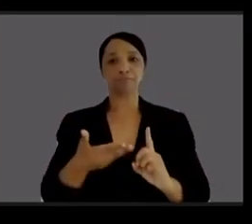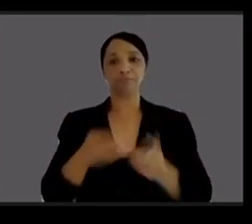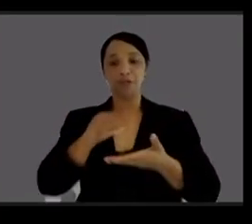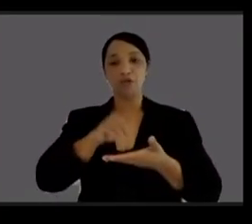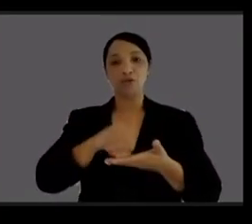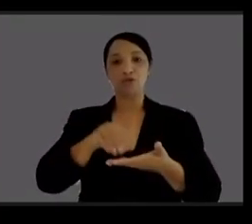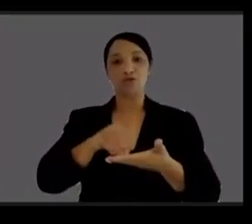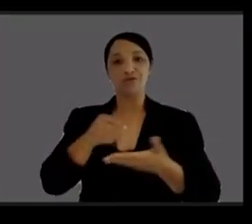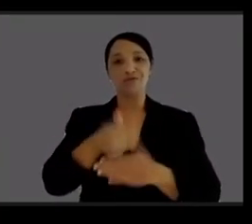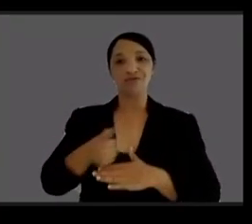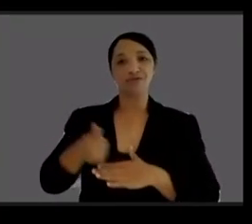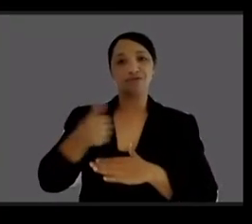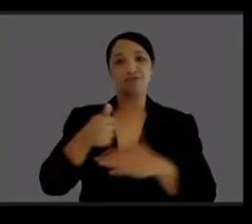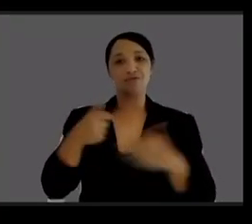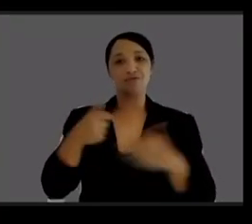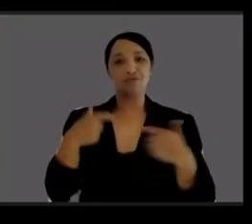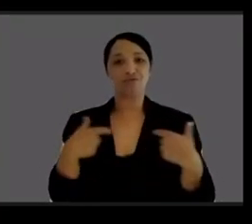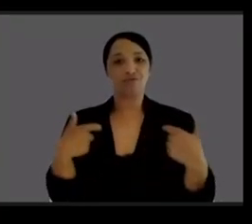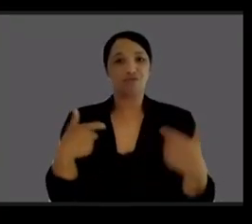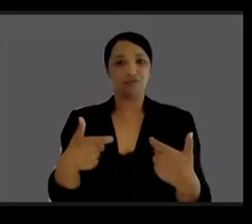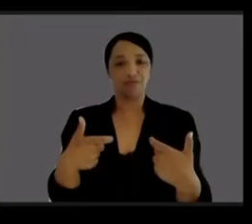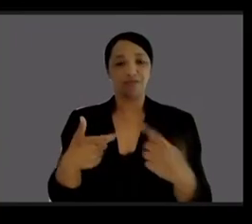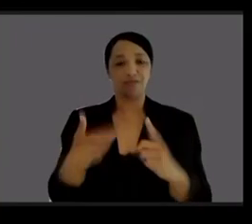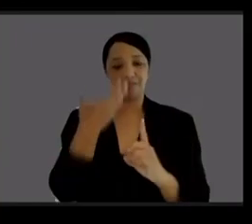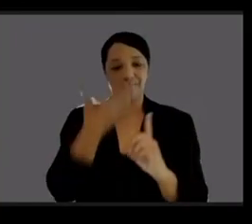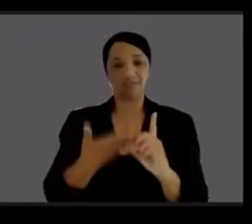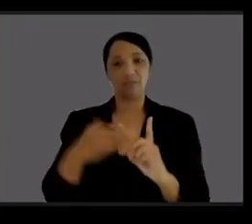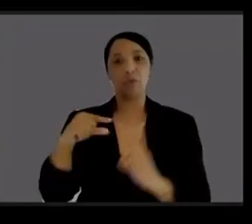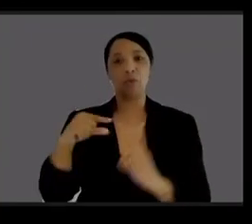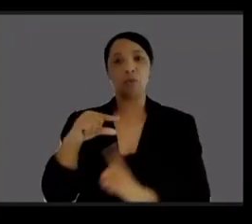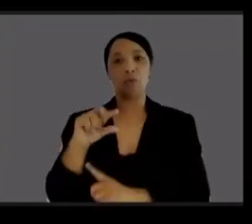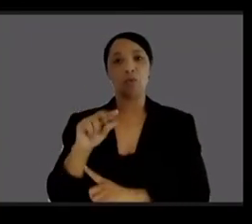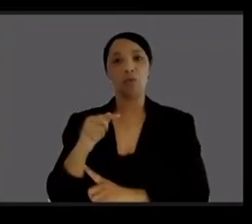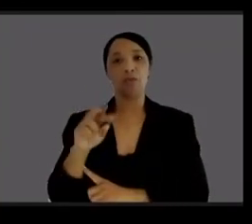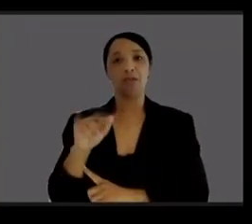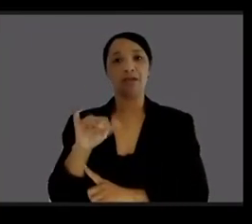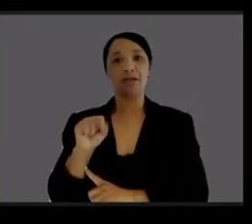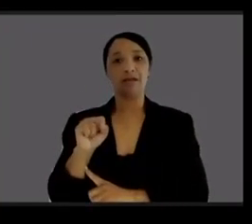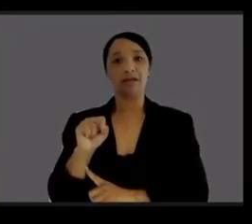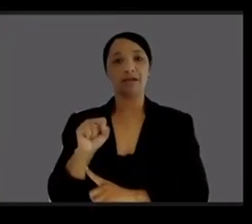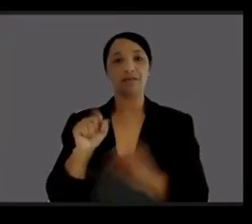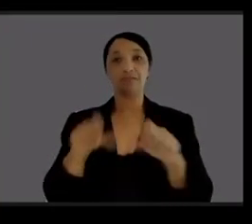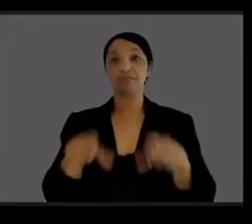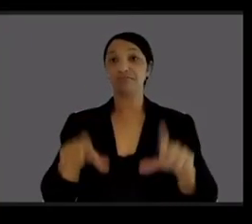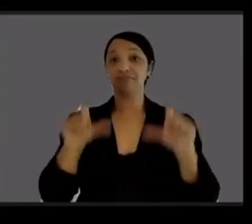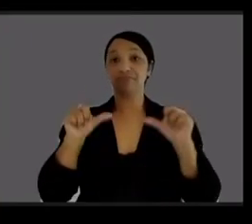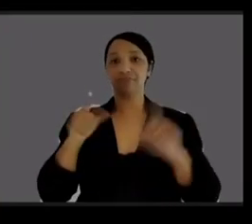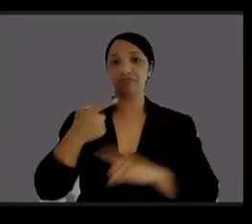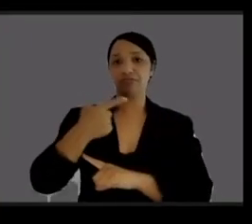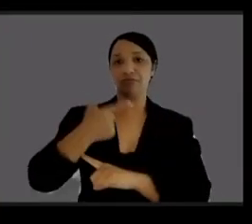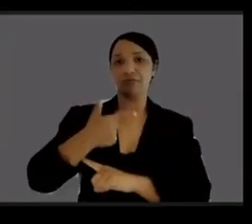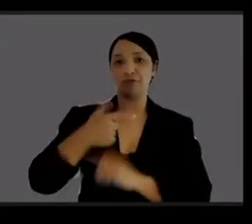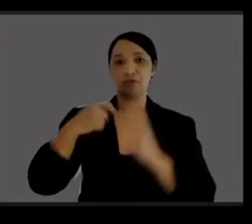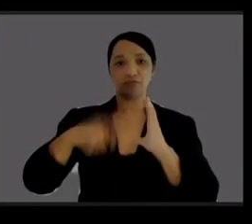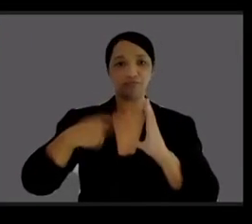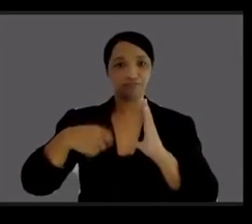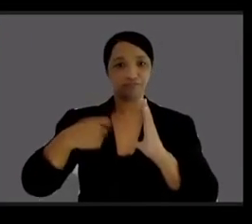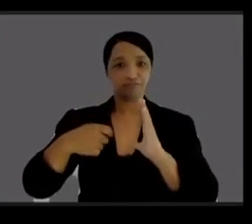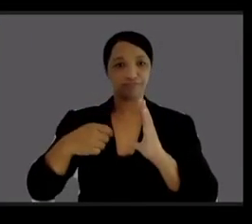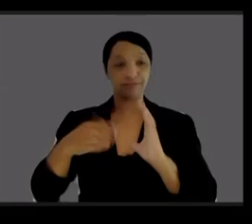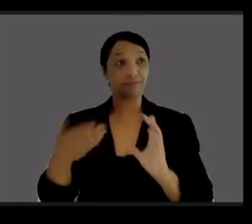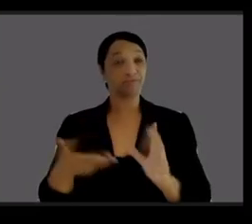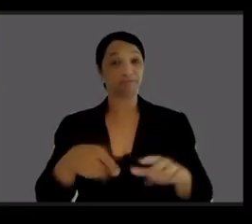联合国秘书长古特雷斯先生，他会通过录播的视频发言，请大家观